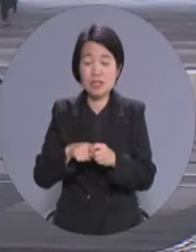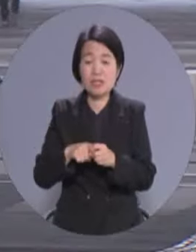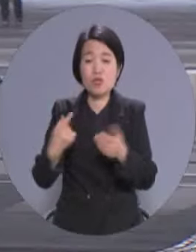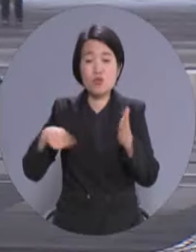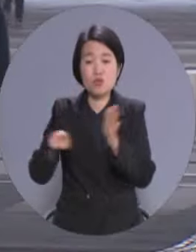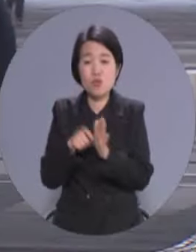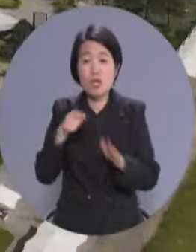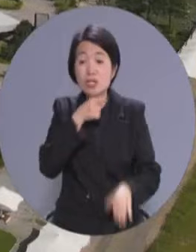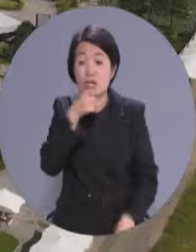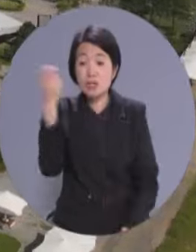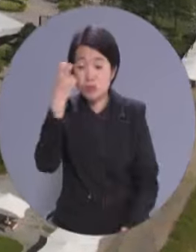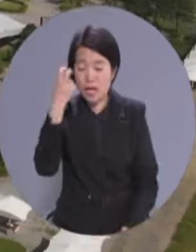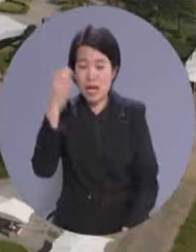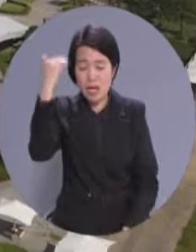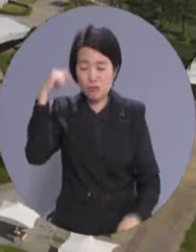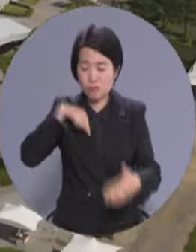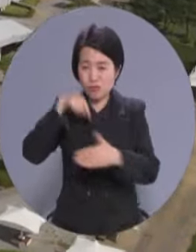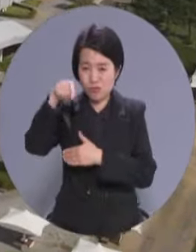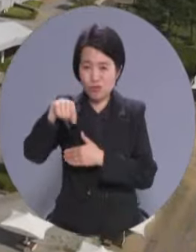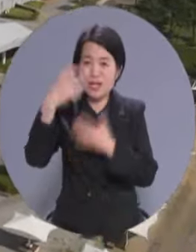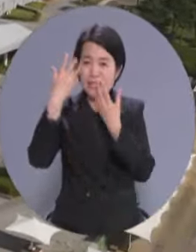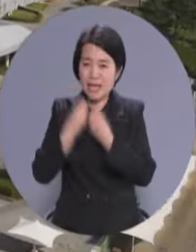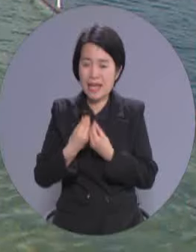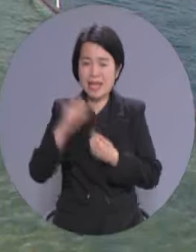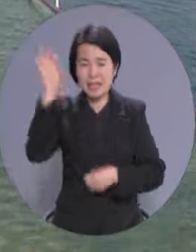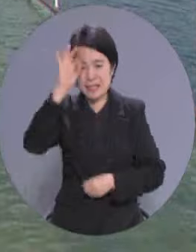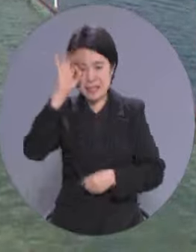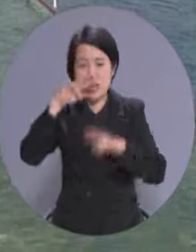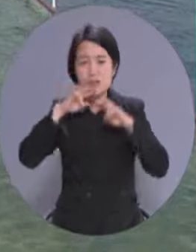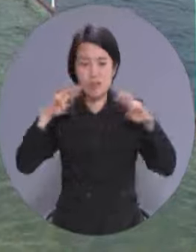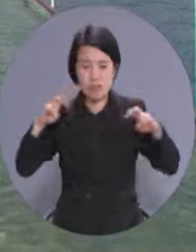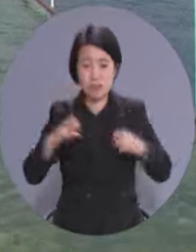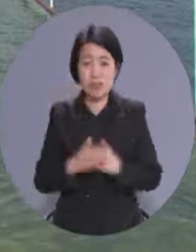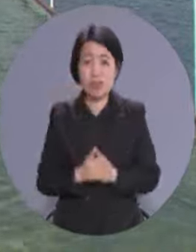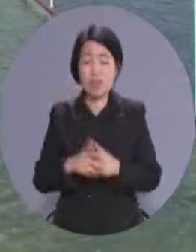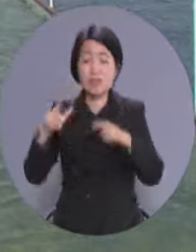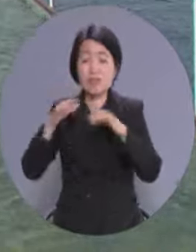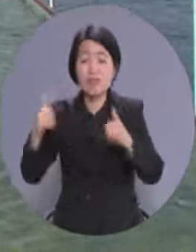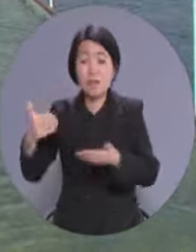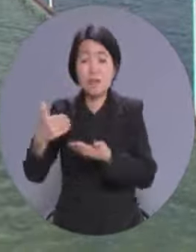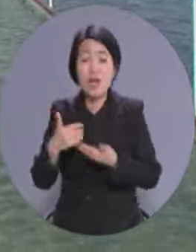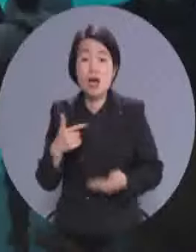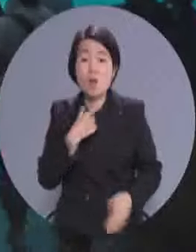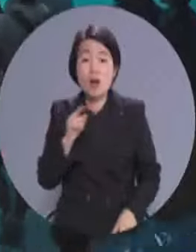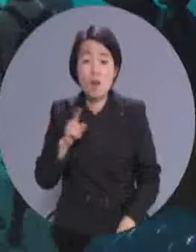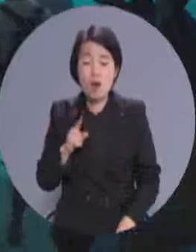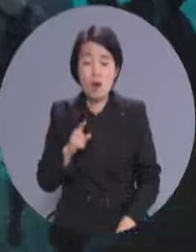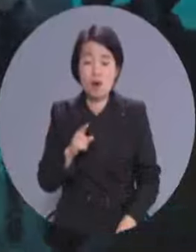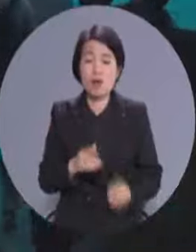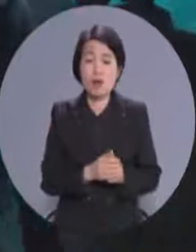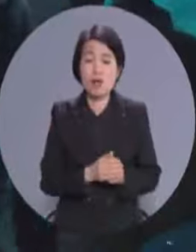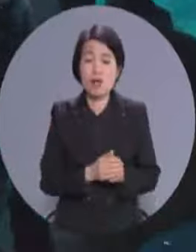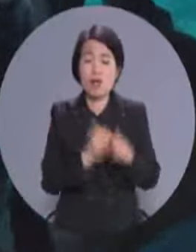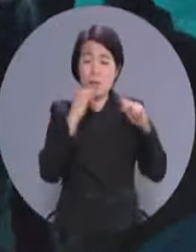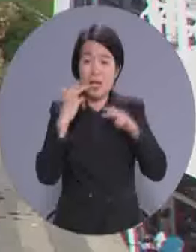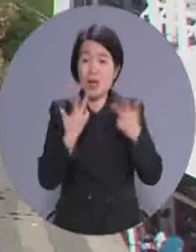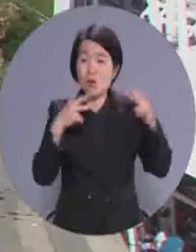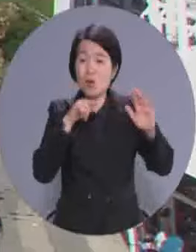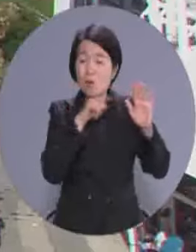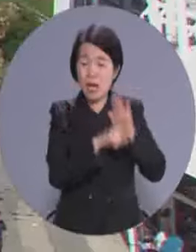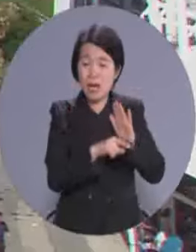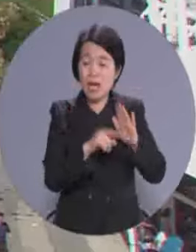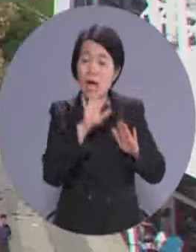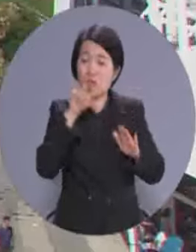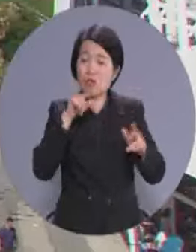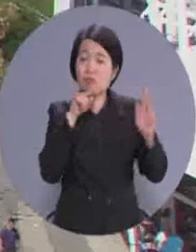함께 국내외 사례 분석도 이루어졌습니다. 우선 시민들은 해양공원이나 아쿠아리움 방문이 가장 많았고